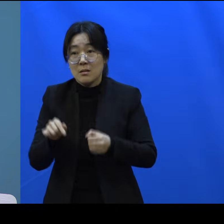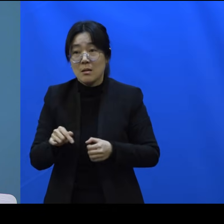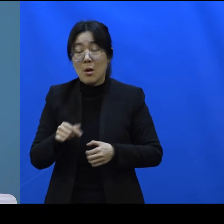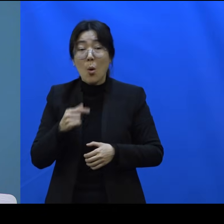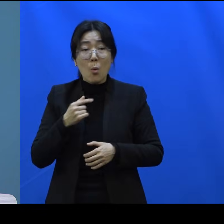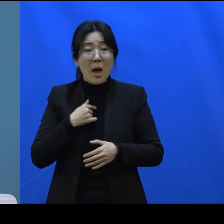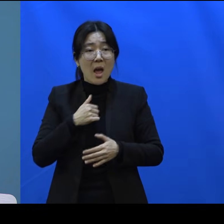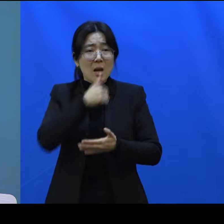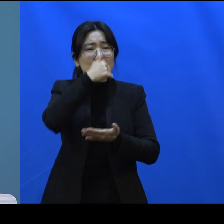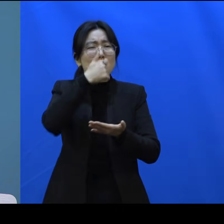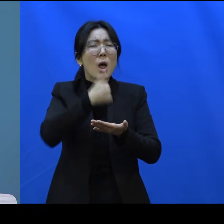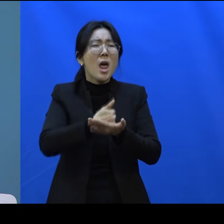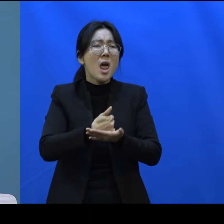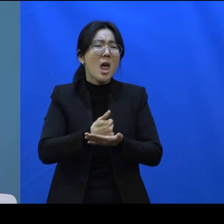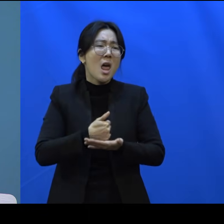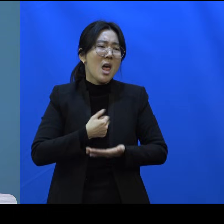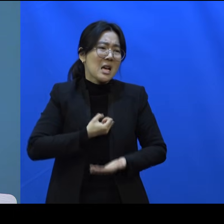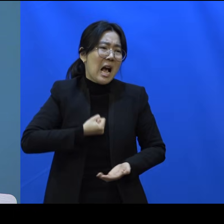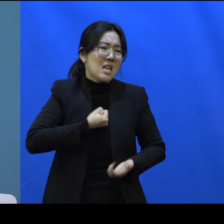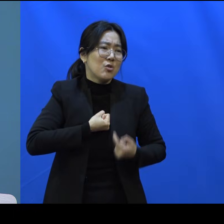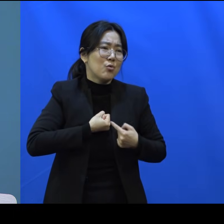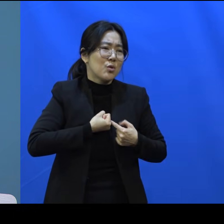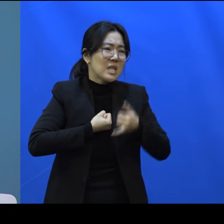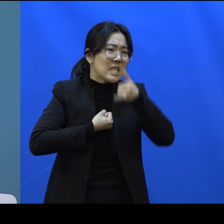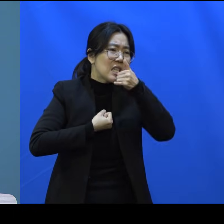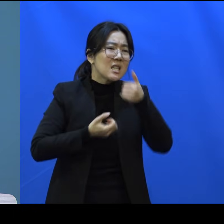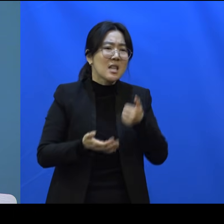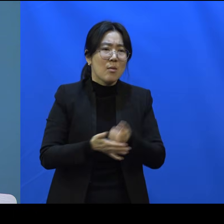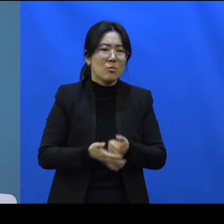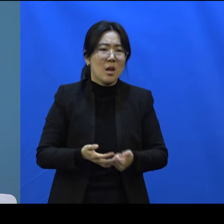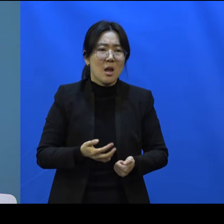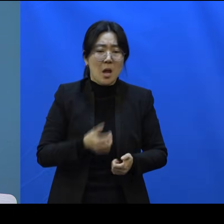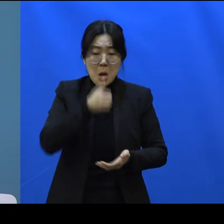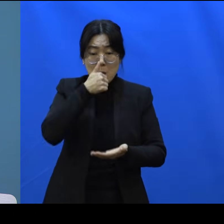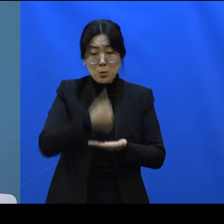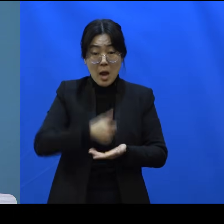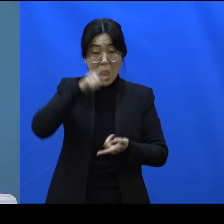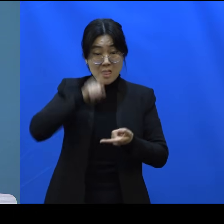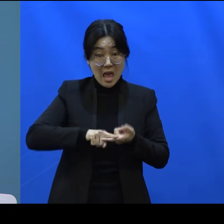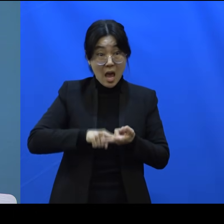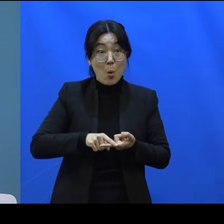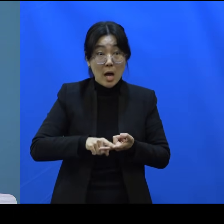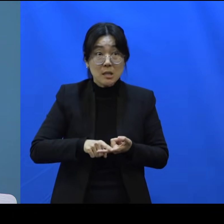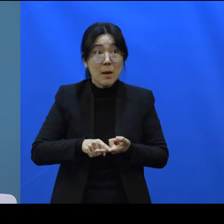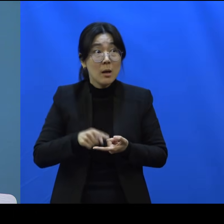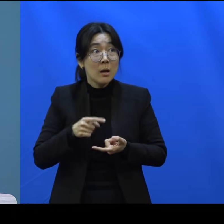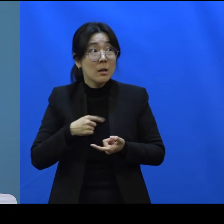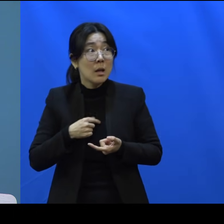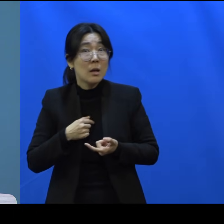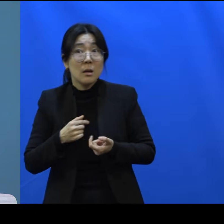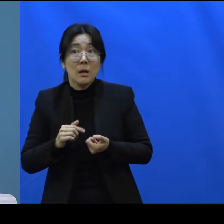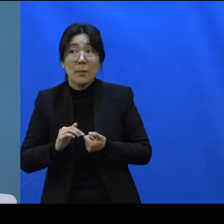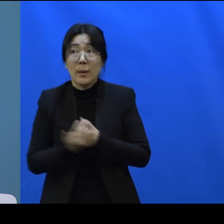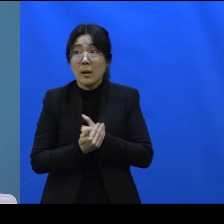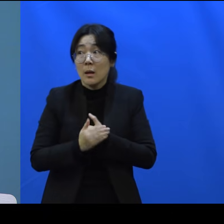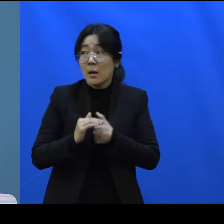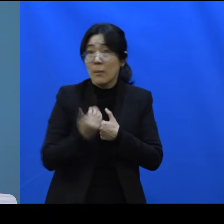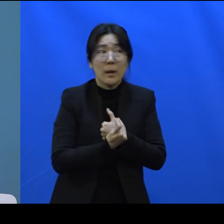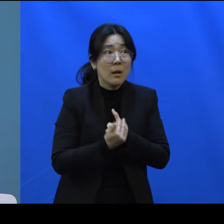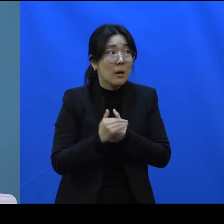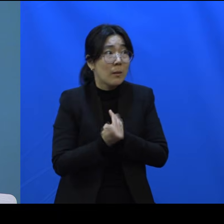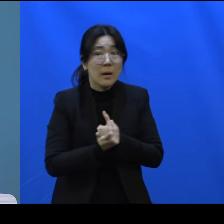죄로 인한 수치심. 인류가 갖고 있는 끊임없는 그런 태도예요. 잘못과 실수를 가리는데 능수능란하는